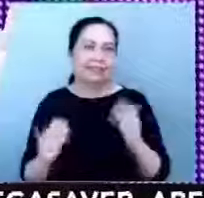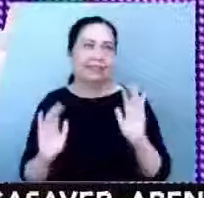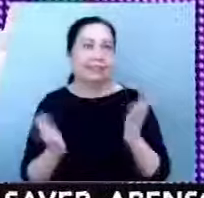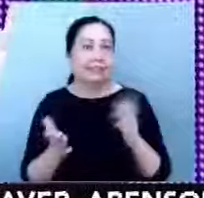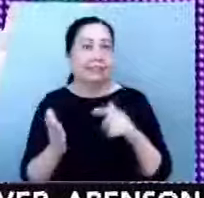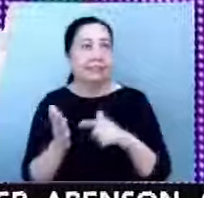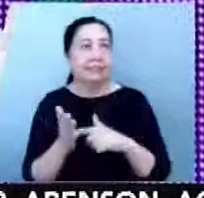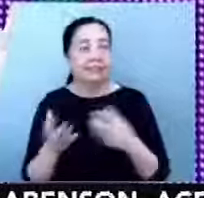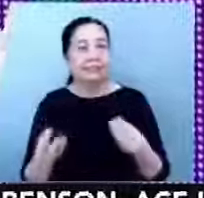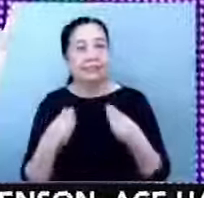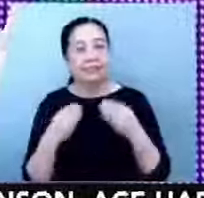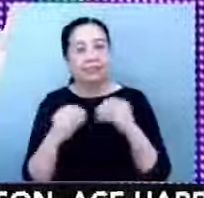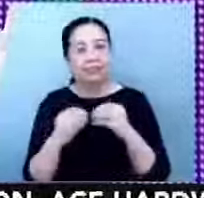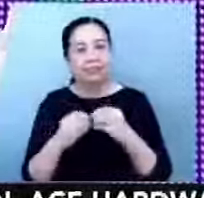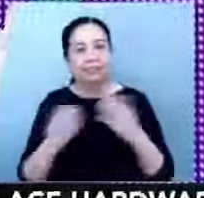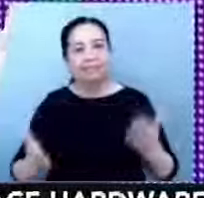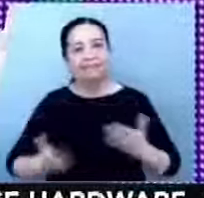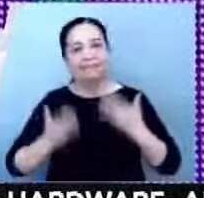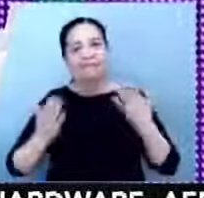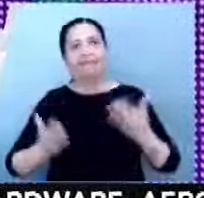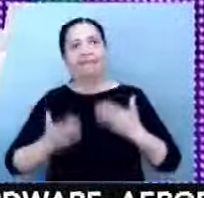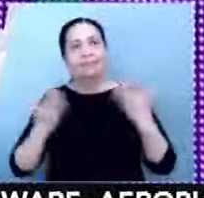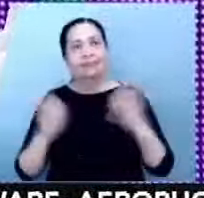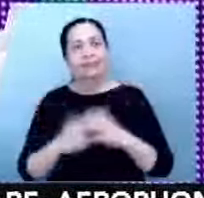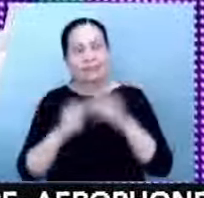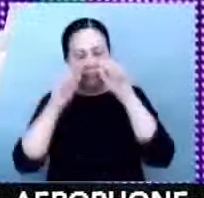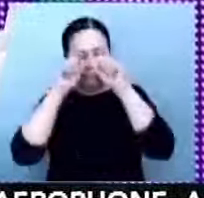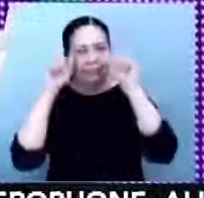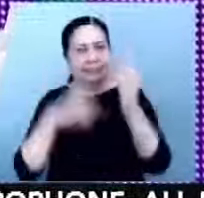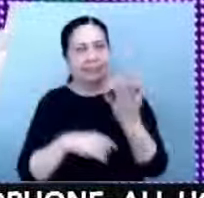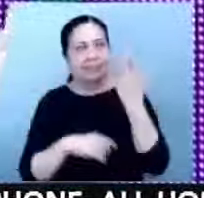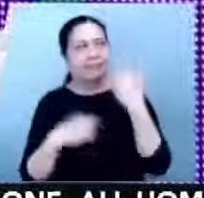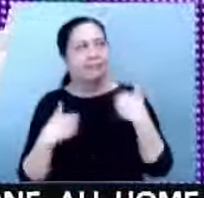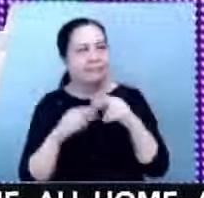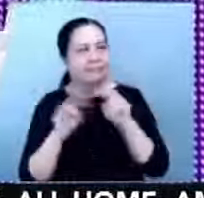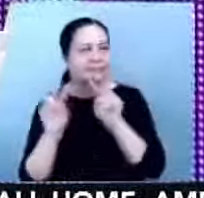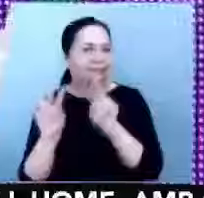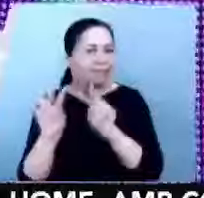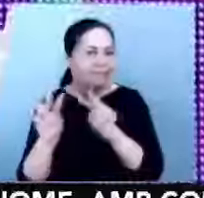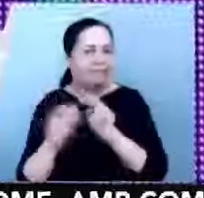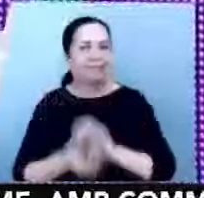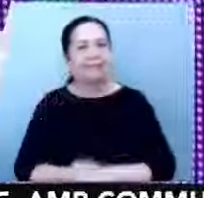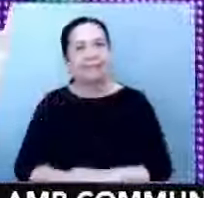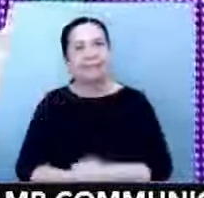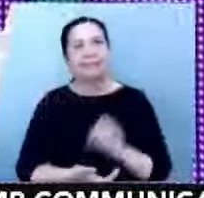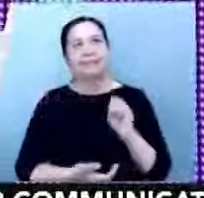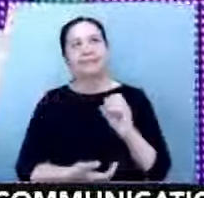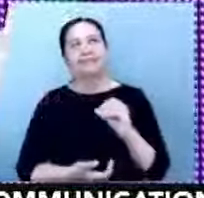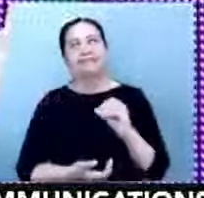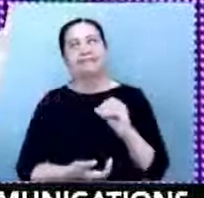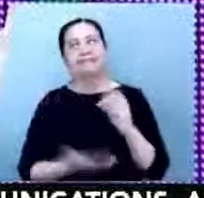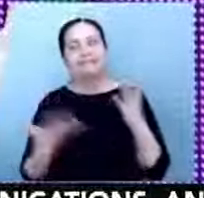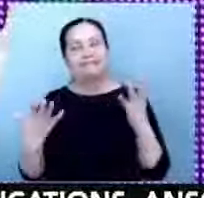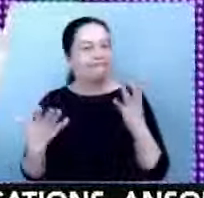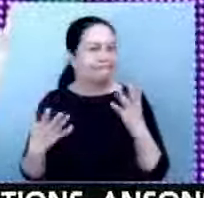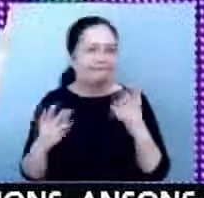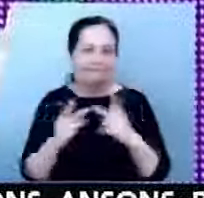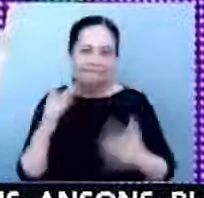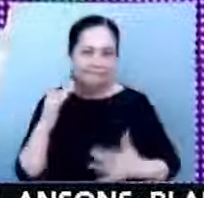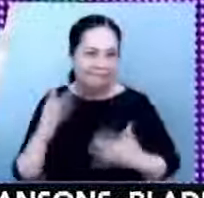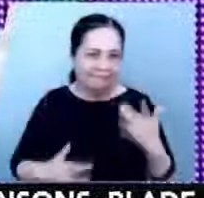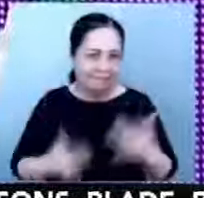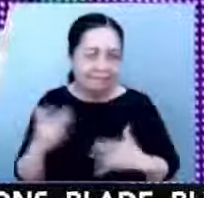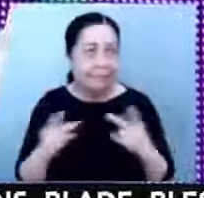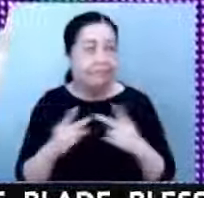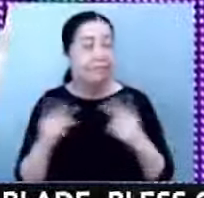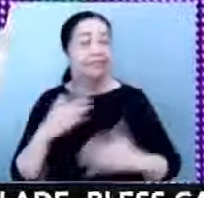another motivation, you know. Yung gigising ka sa umaga na meron kang nilook forward. So I'm so excited. I'm very happy that